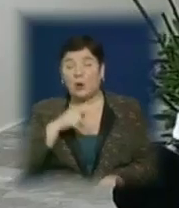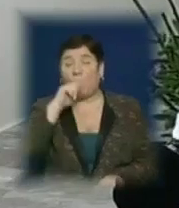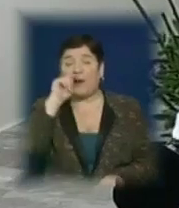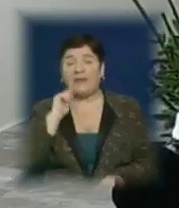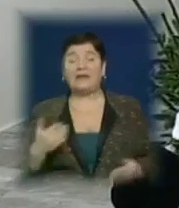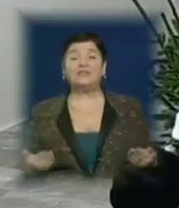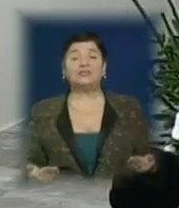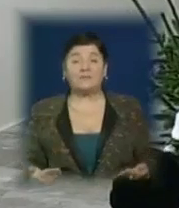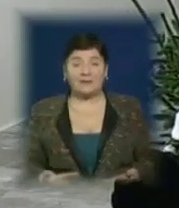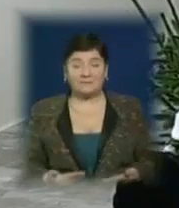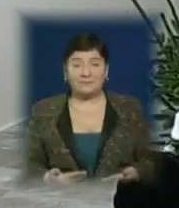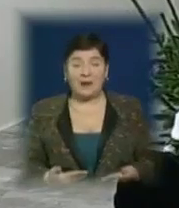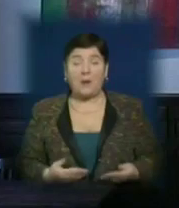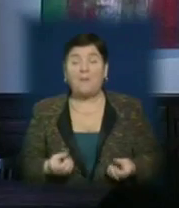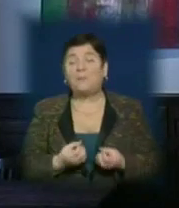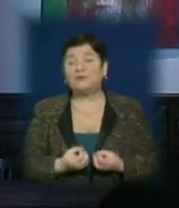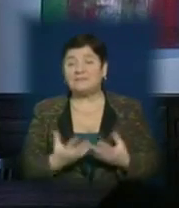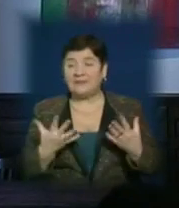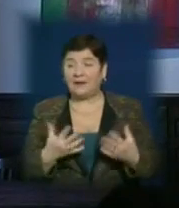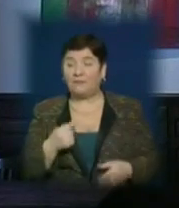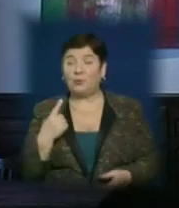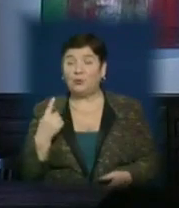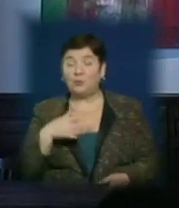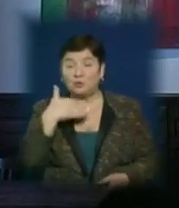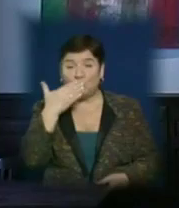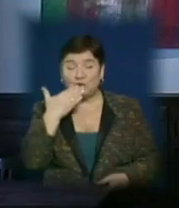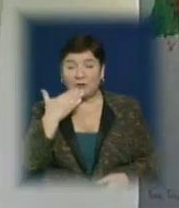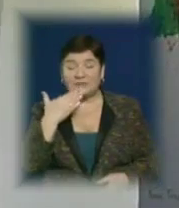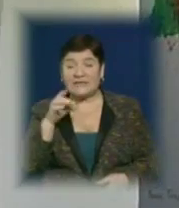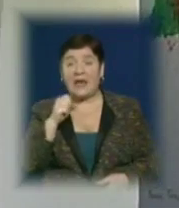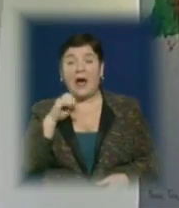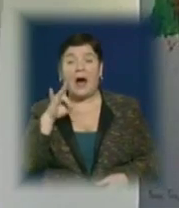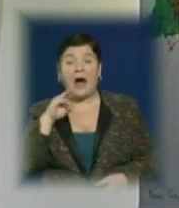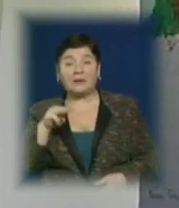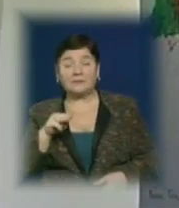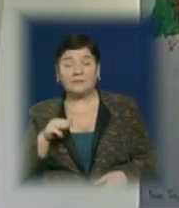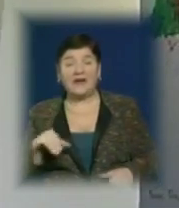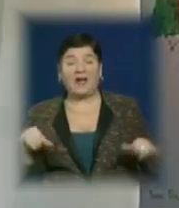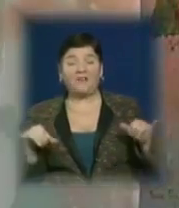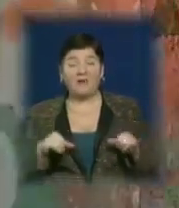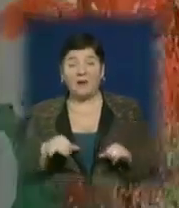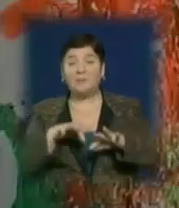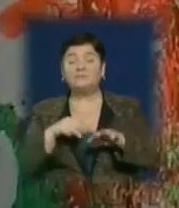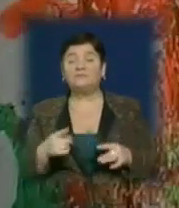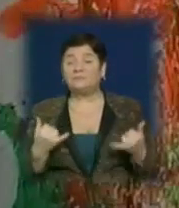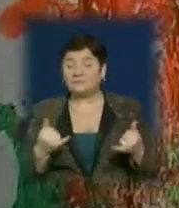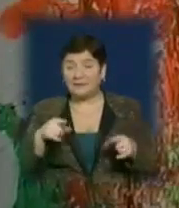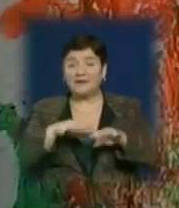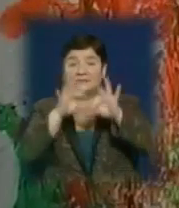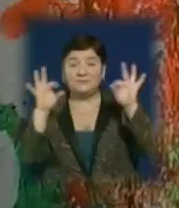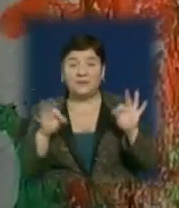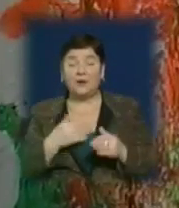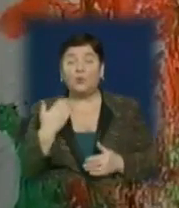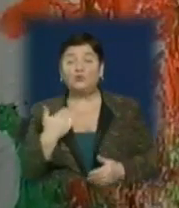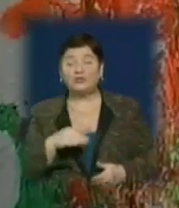живе, процвітає. В одному з ужгородських арт-кафе триває виставка сучасного мистецтва. Ці живописні полотна